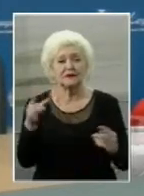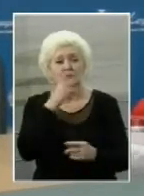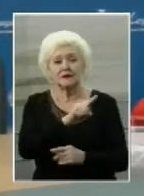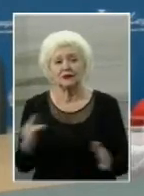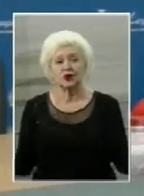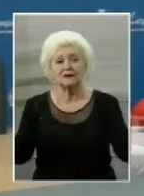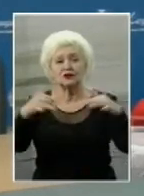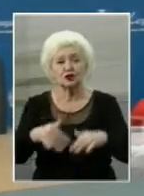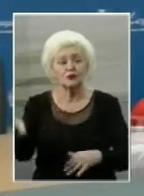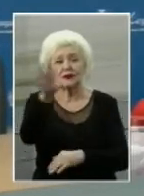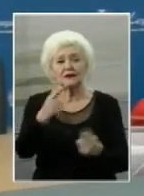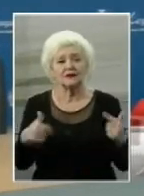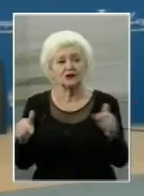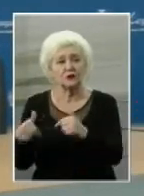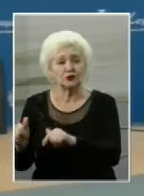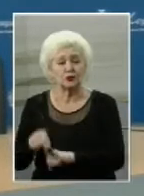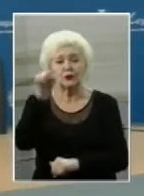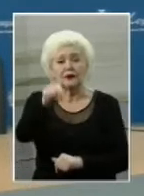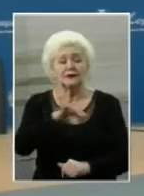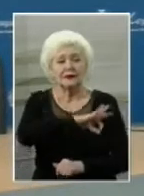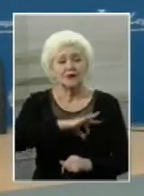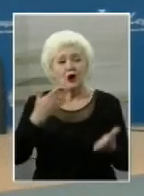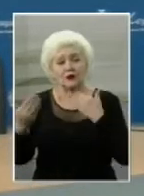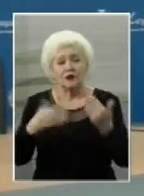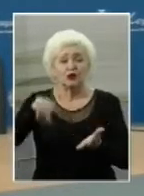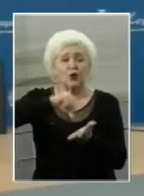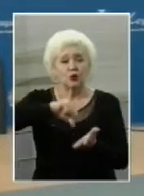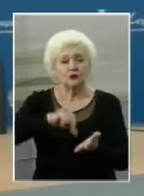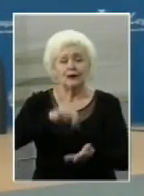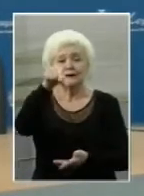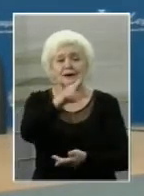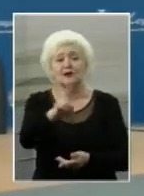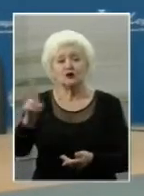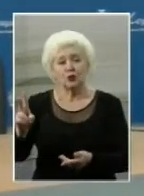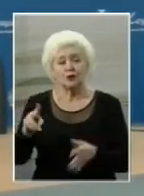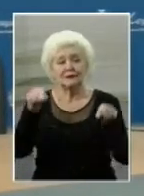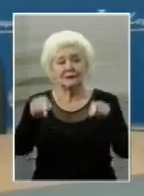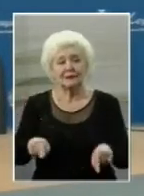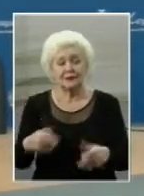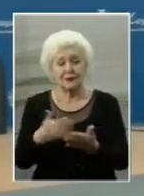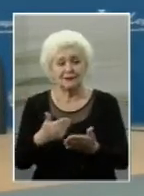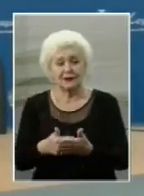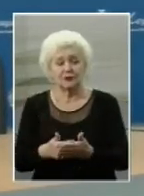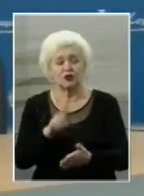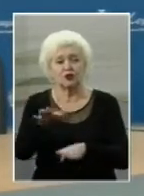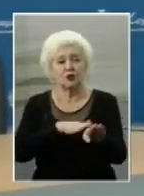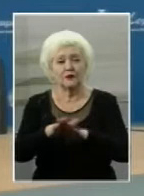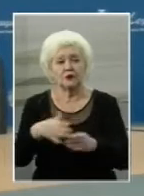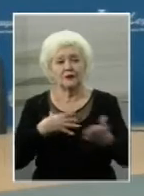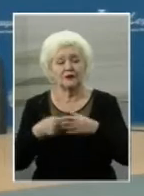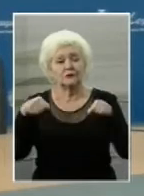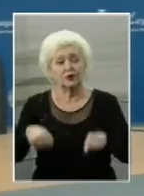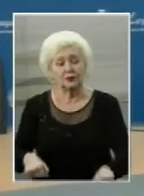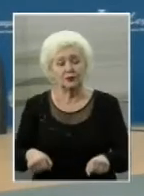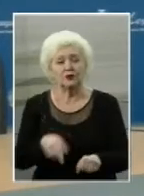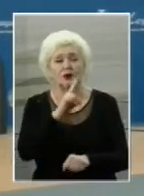всіх суб'єктів цих правовідносин, учасників, тих, хто цим, зрештою, хто виконує свої повноваження